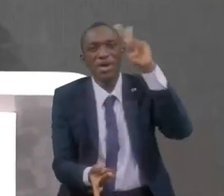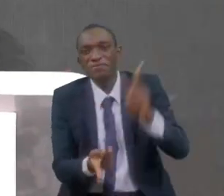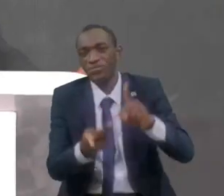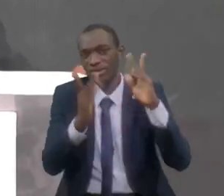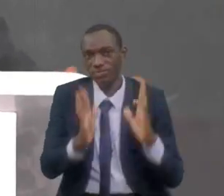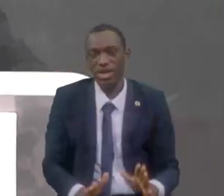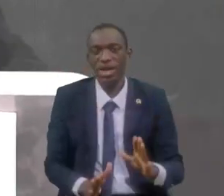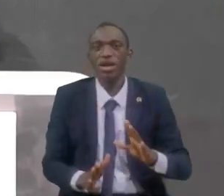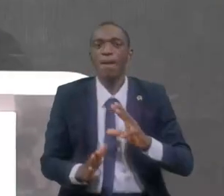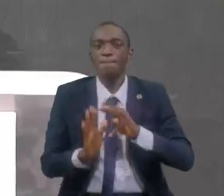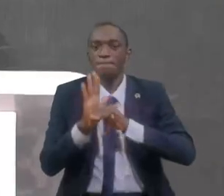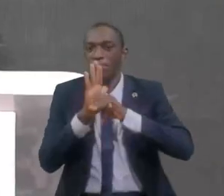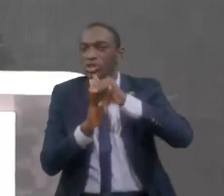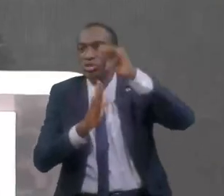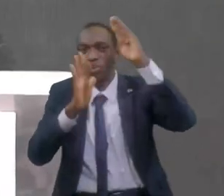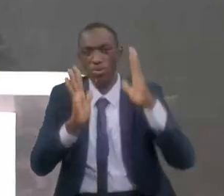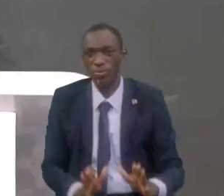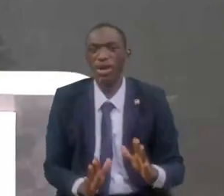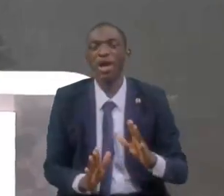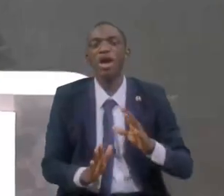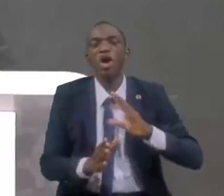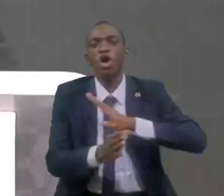qui amène notre foi à la maturité.